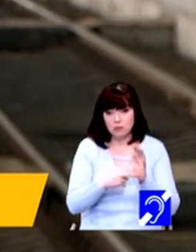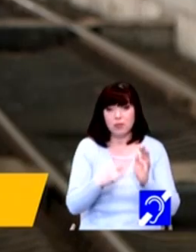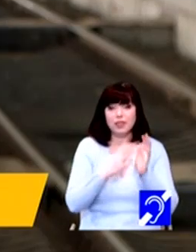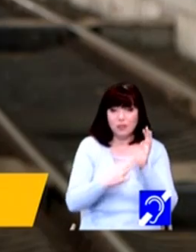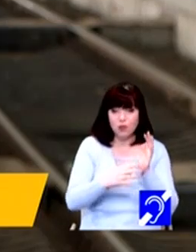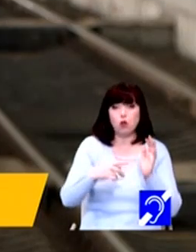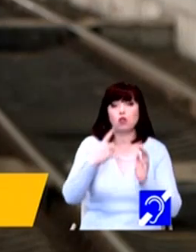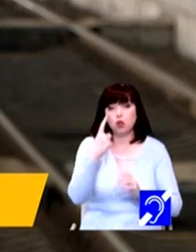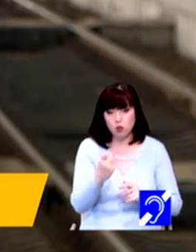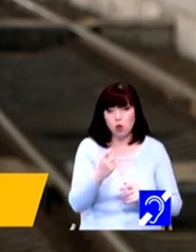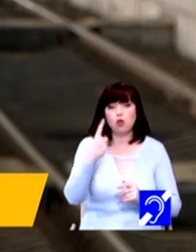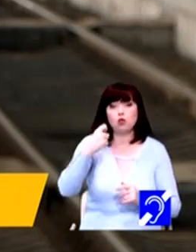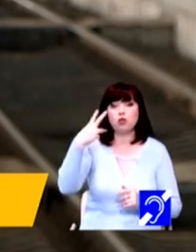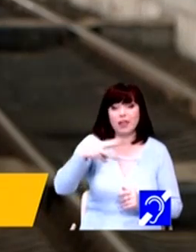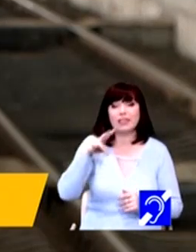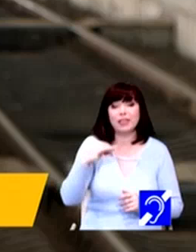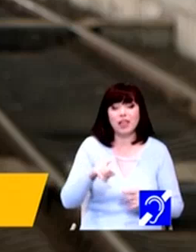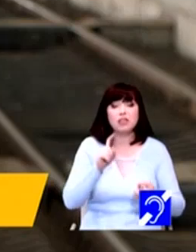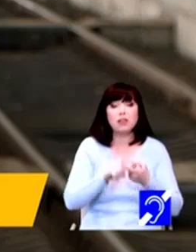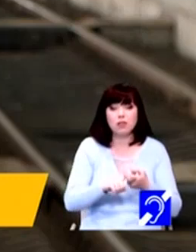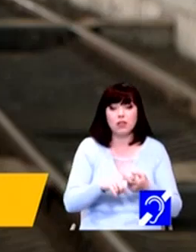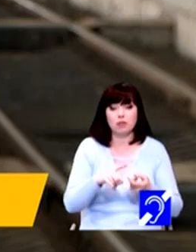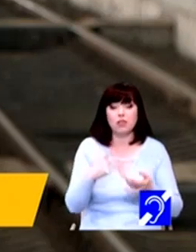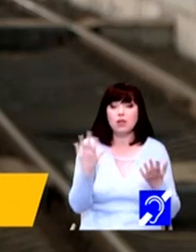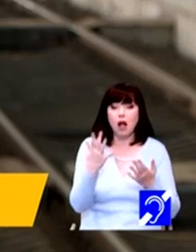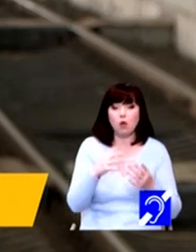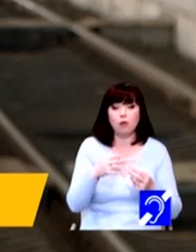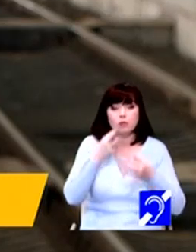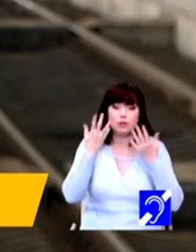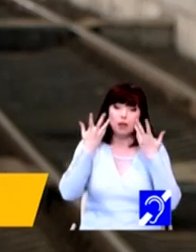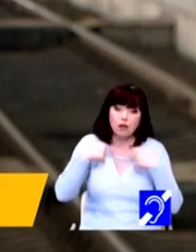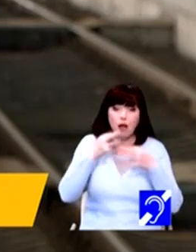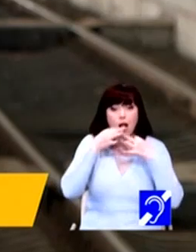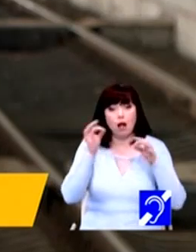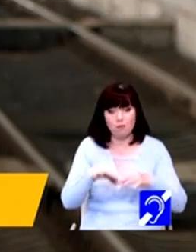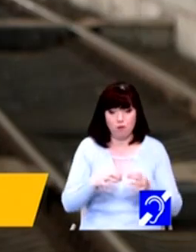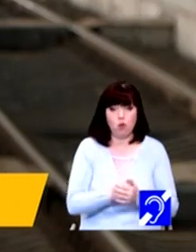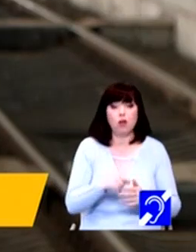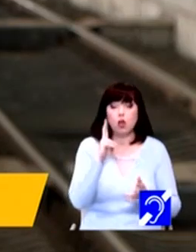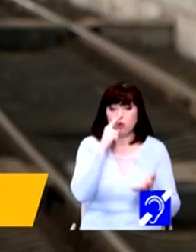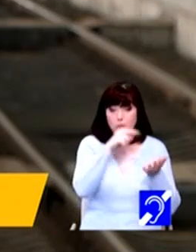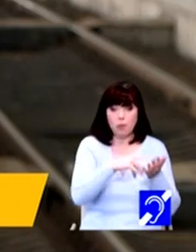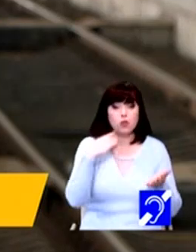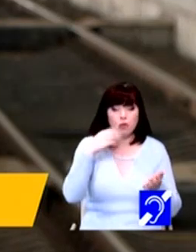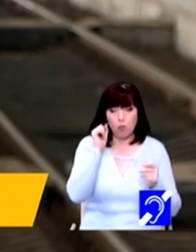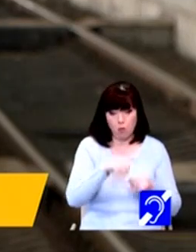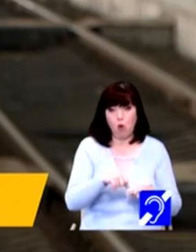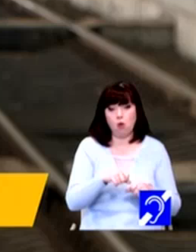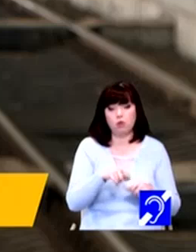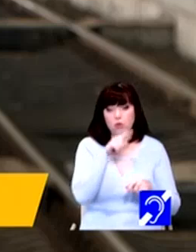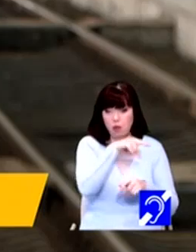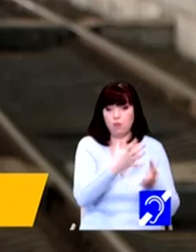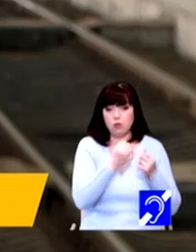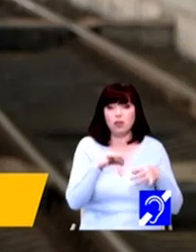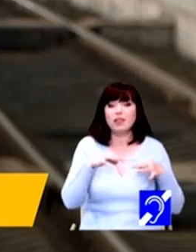90, 100 și 130 de lei în funcție de clasa dorită. Ajunși în România, pasagerii pot beneficia de